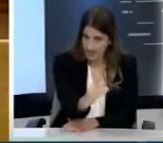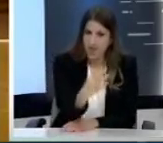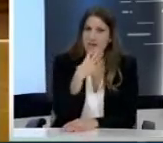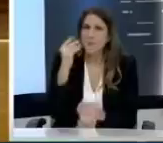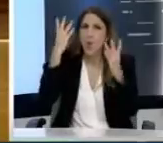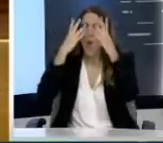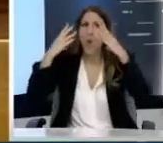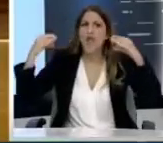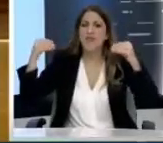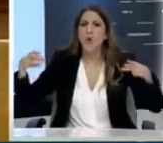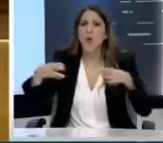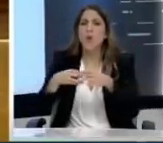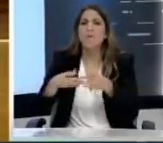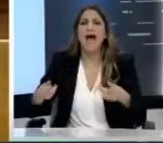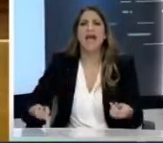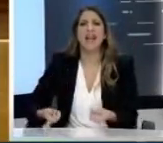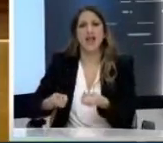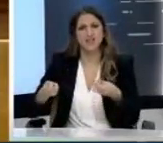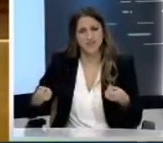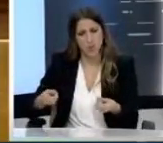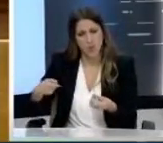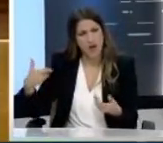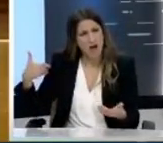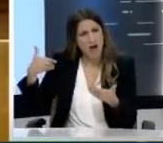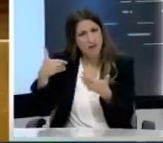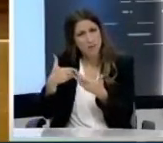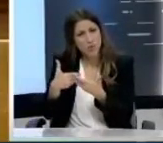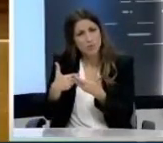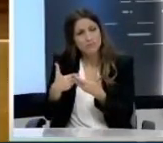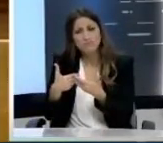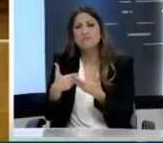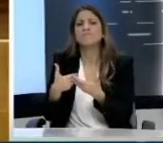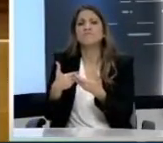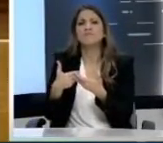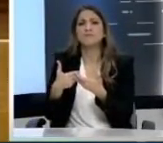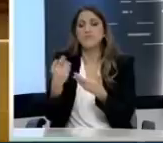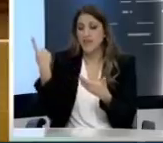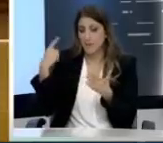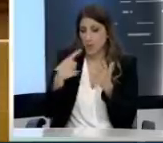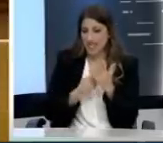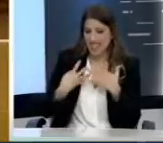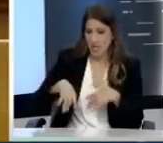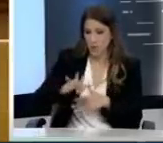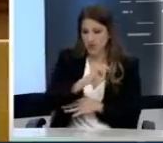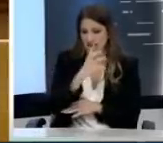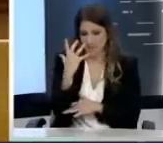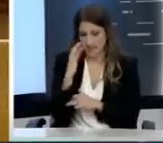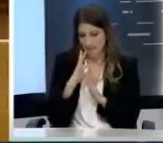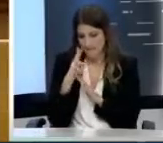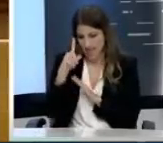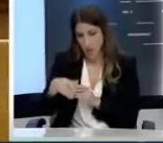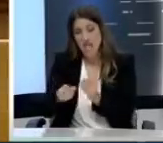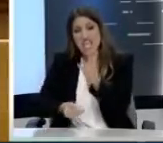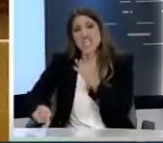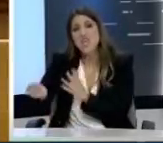Ολλανδικό Εργατικό Κόμμα είχε τη χειρότερη επίδοση από το 1945, γιατί τη Σουηδία